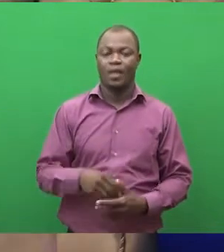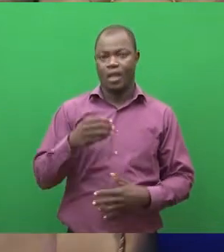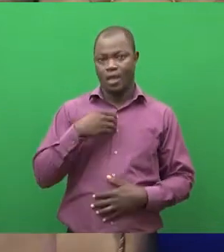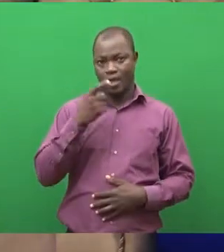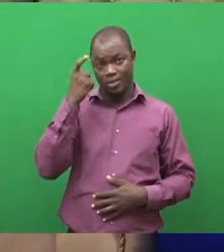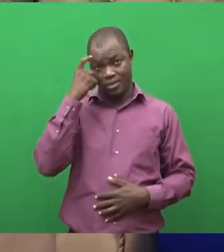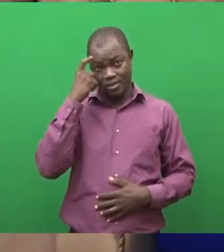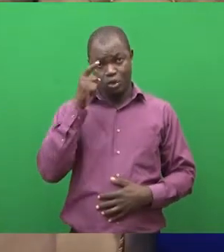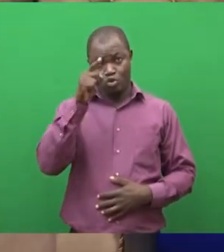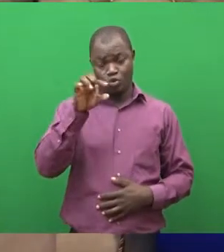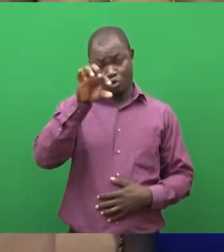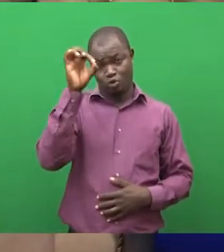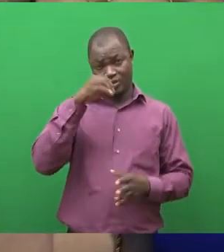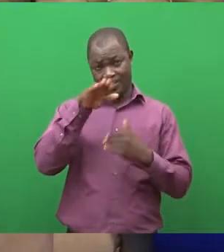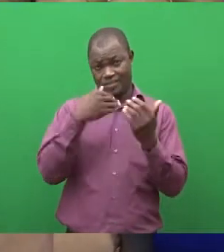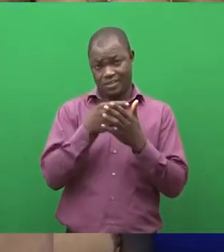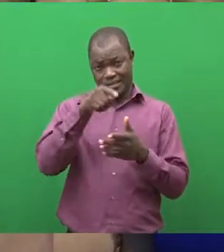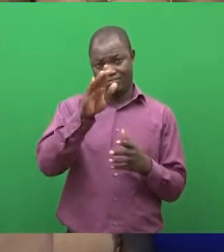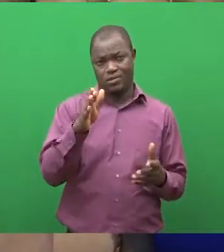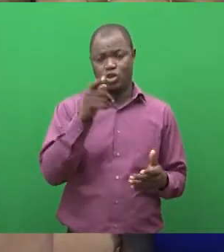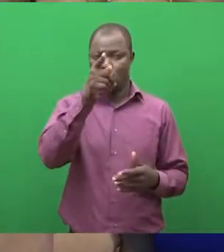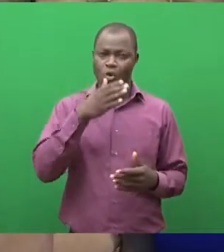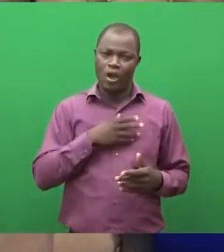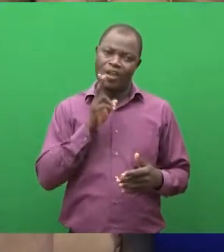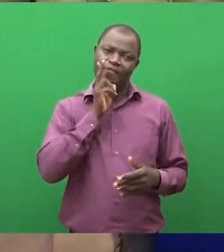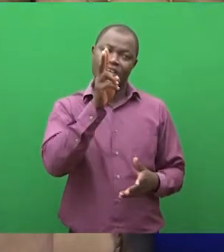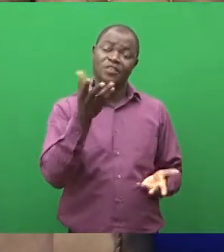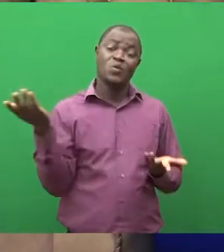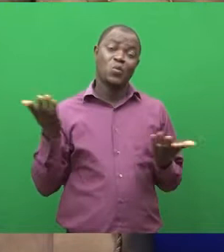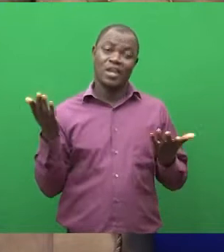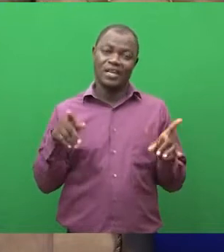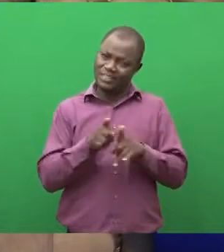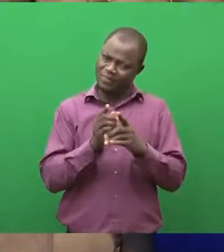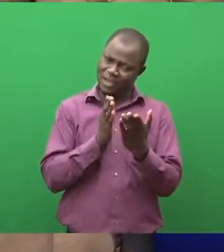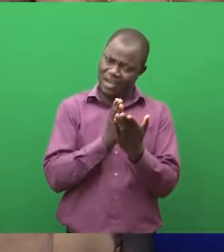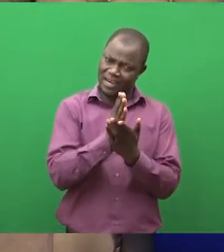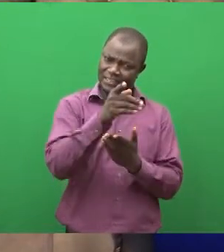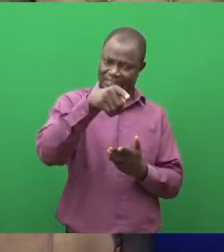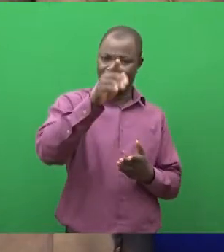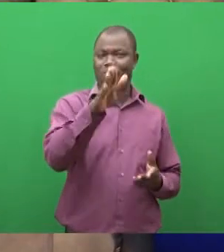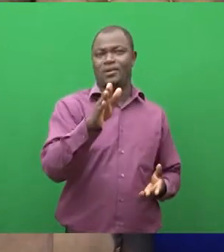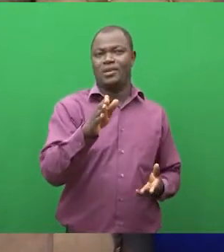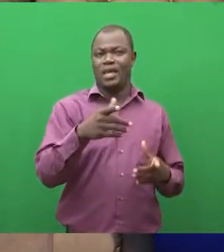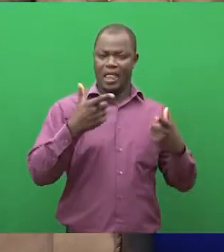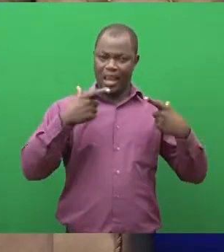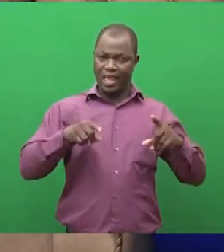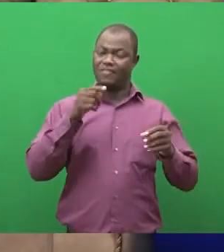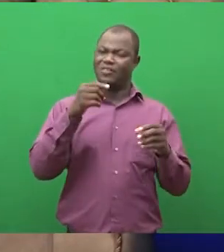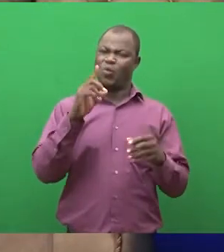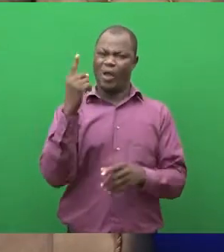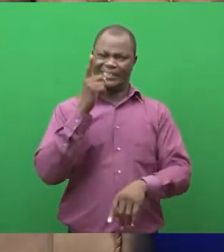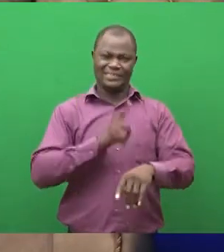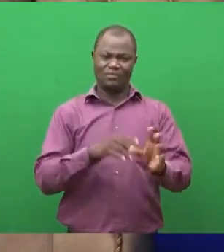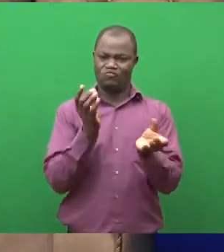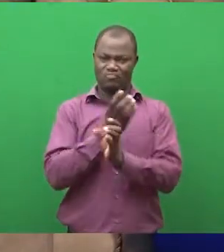Ndinovimba mateita sarudzo yenyu yekuti munoda kuzoenda kupi. Ikodzero yenyu upenyu hunoraramwa kamwe